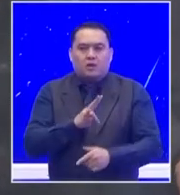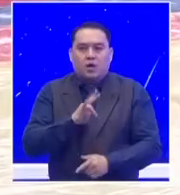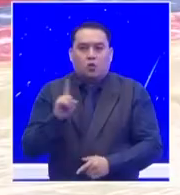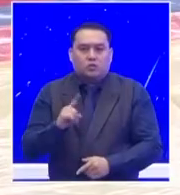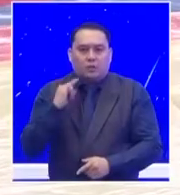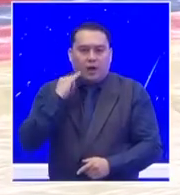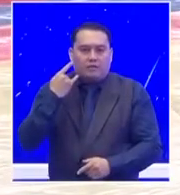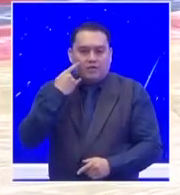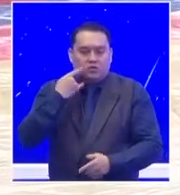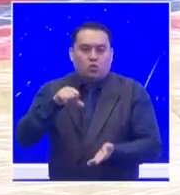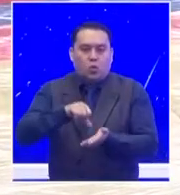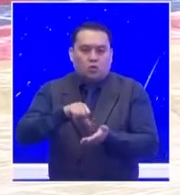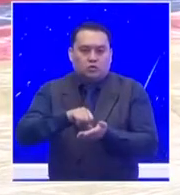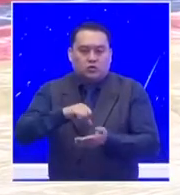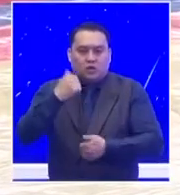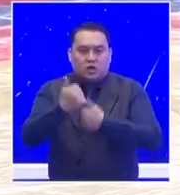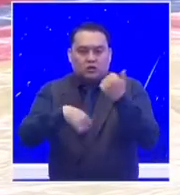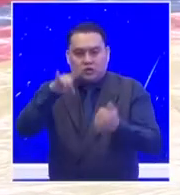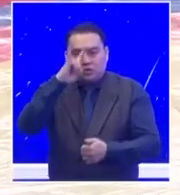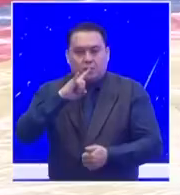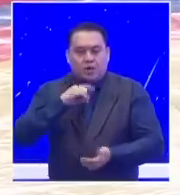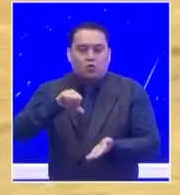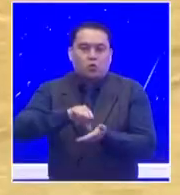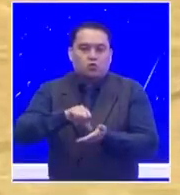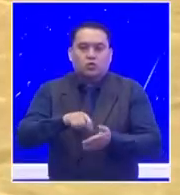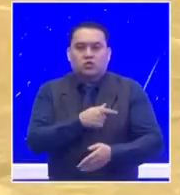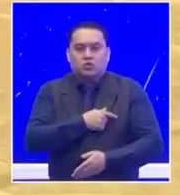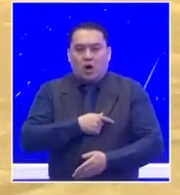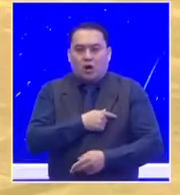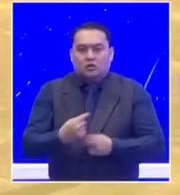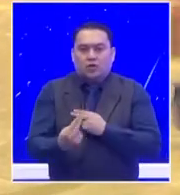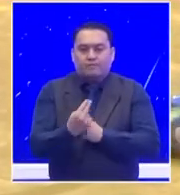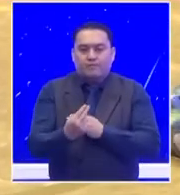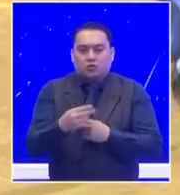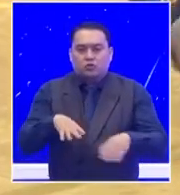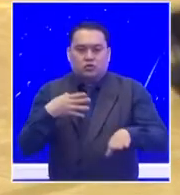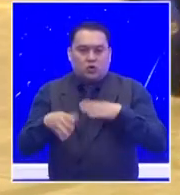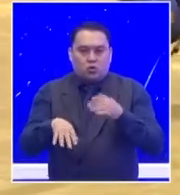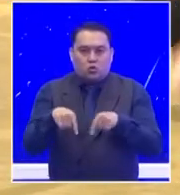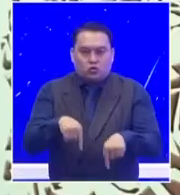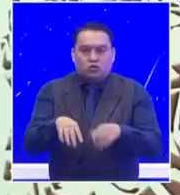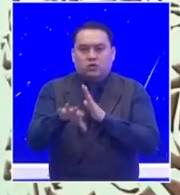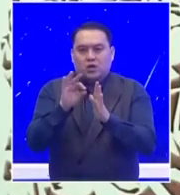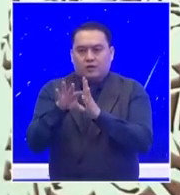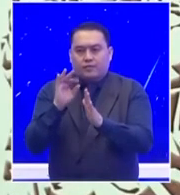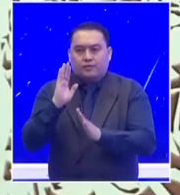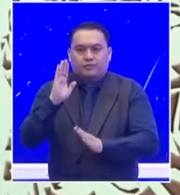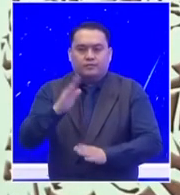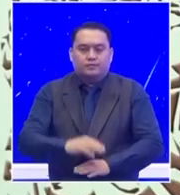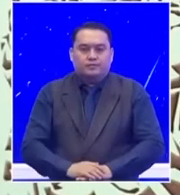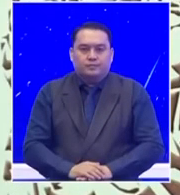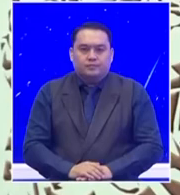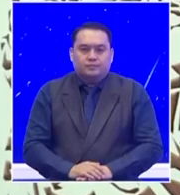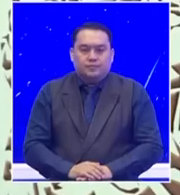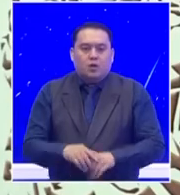Павлодар қаласында жалауын желбірететін Қазақстан чемпионаты. Сондықтан жаттықтырушылар шәкірттің аяқ алысын осы жерде анықтамақ. Еркін күресті таңдағаннан кейін